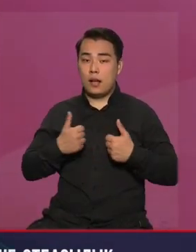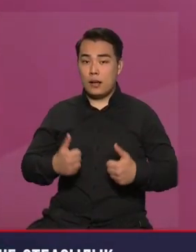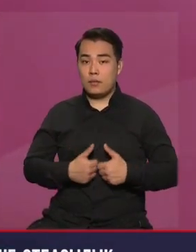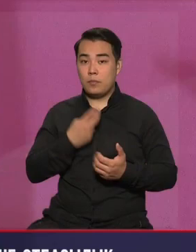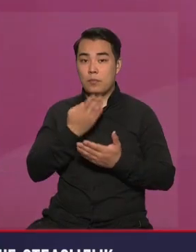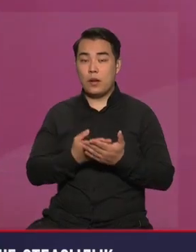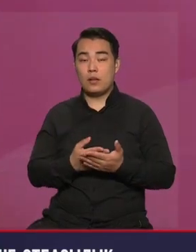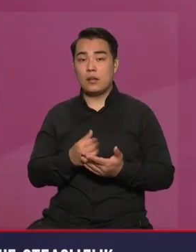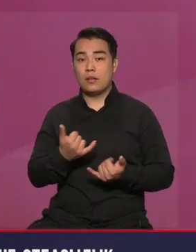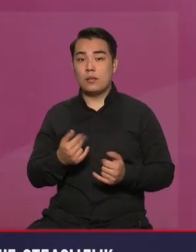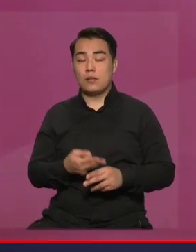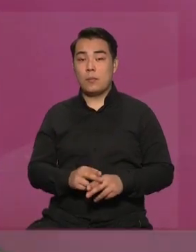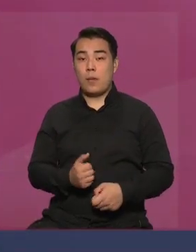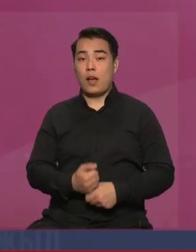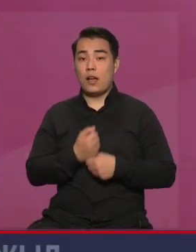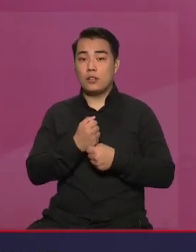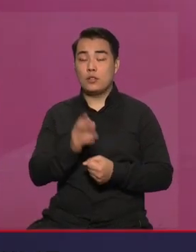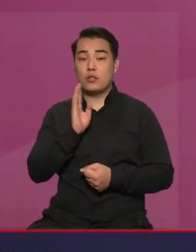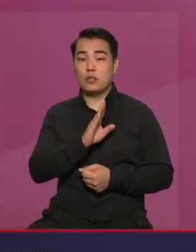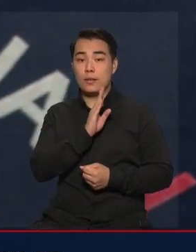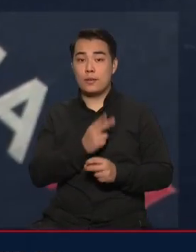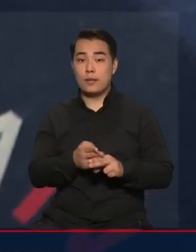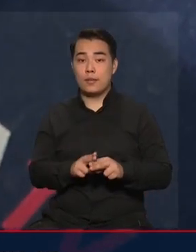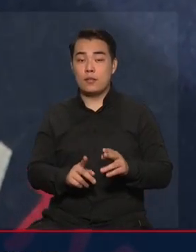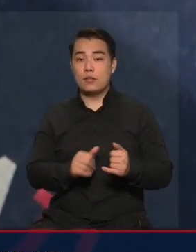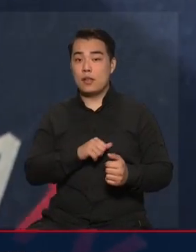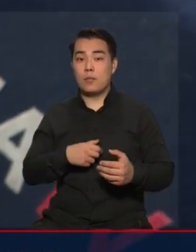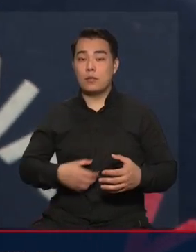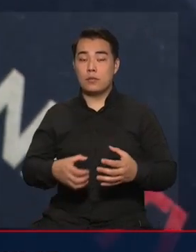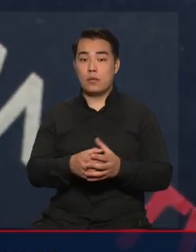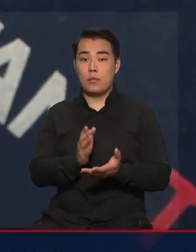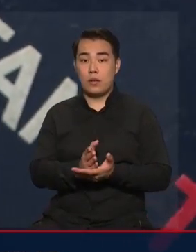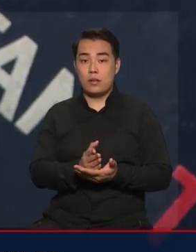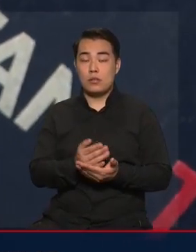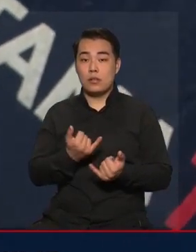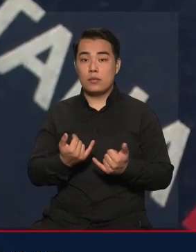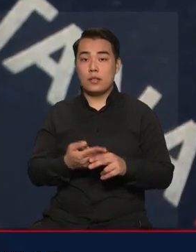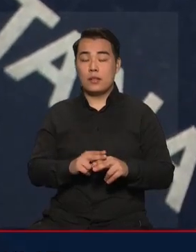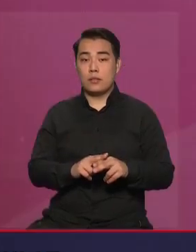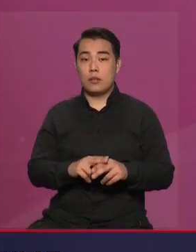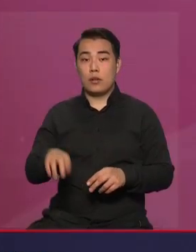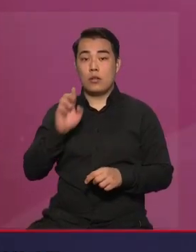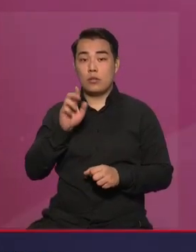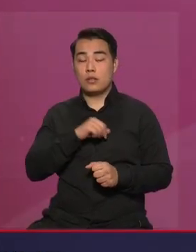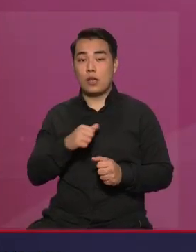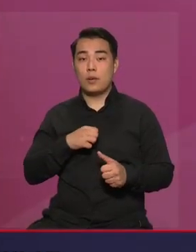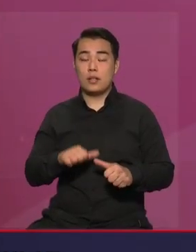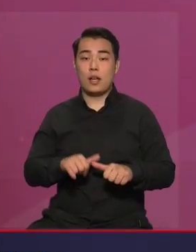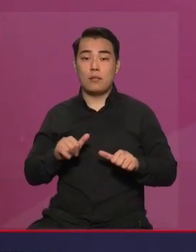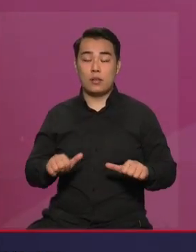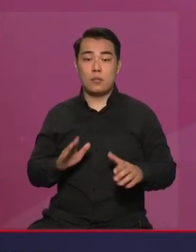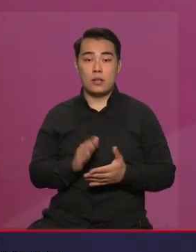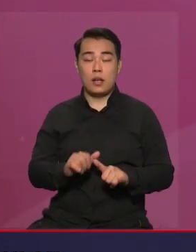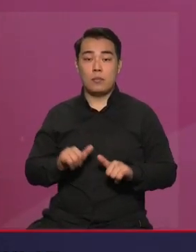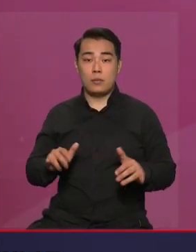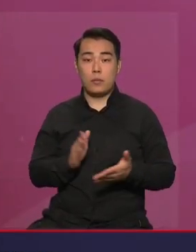бейжай қарамайтын, жалпы жанашыр әйелдердің басы жиналып отыр. Қоғамда ең өзекті мәселелерді қамтуға тырысамыз. Ол